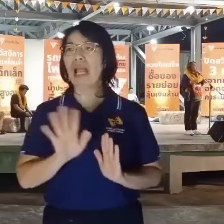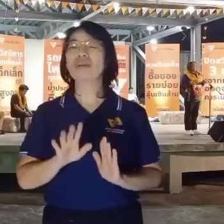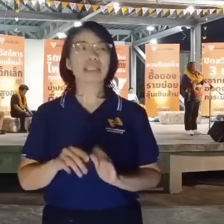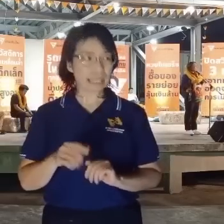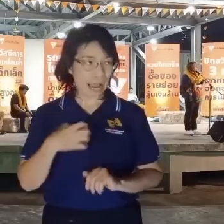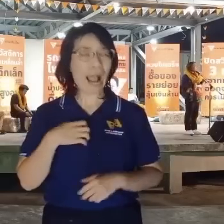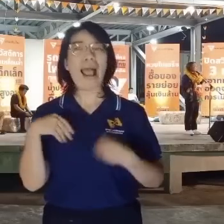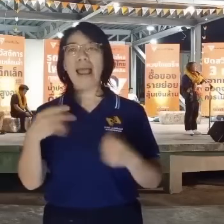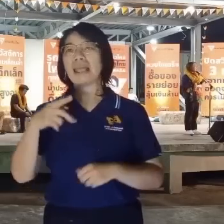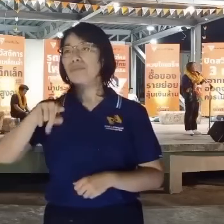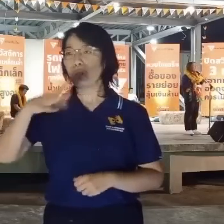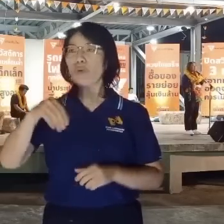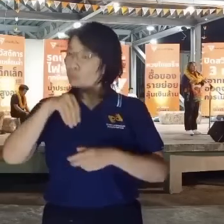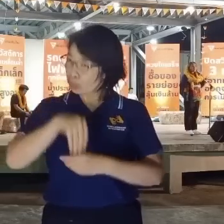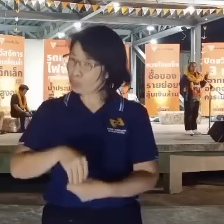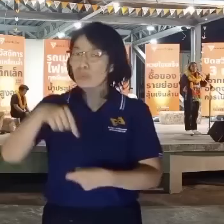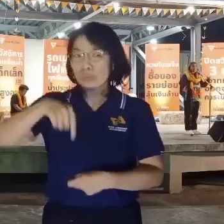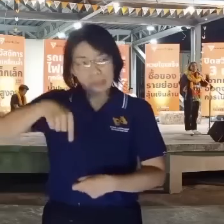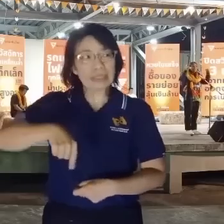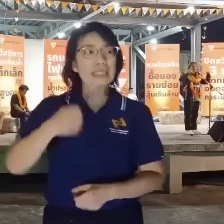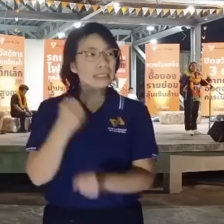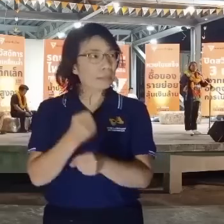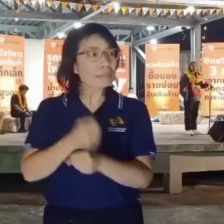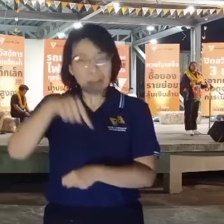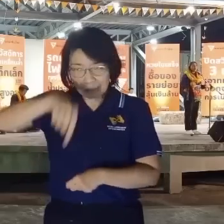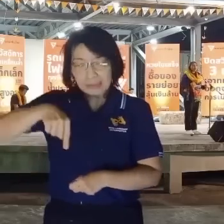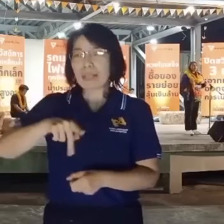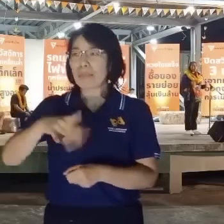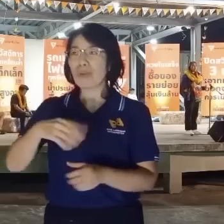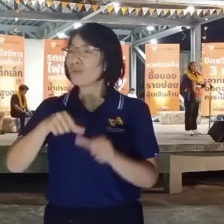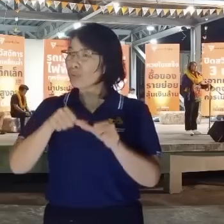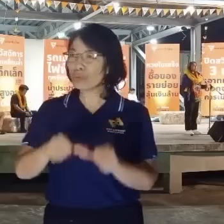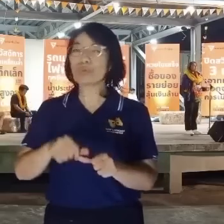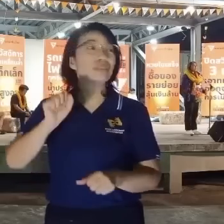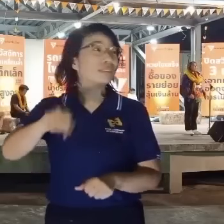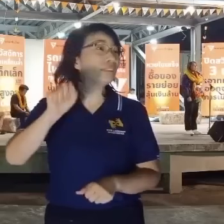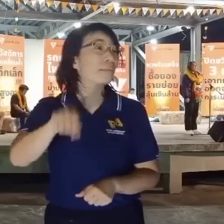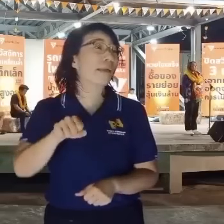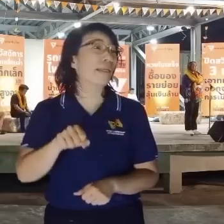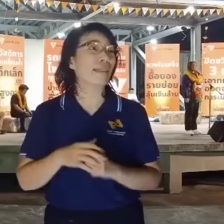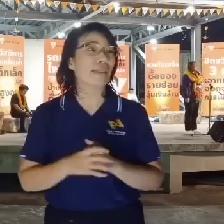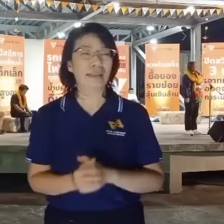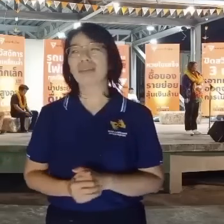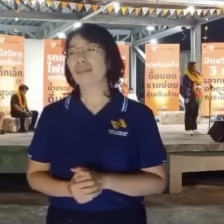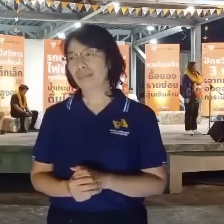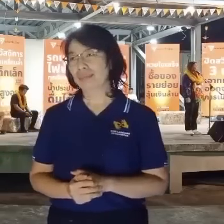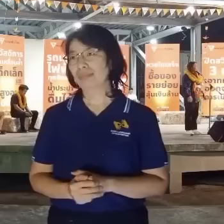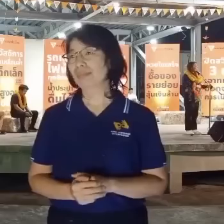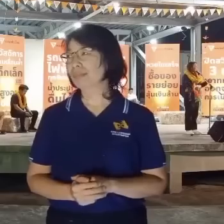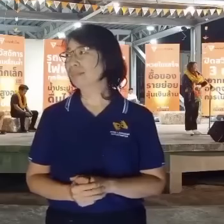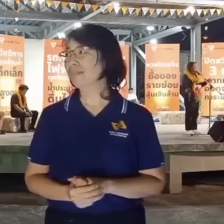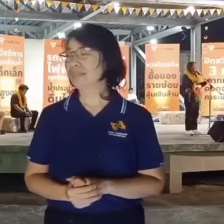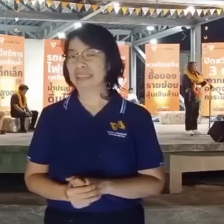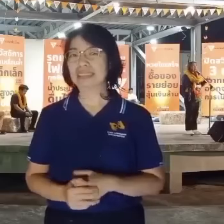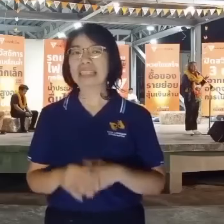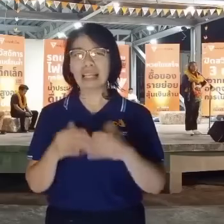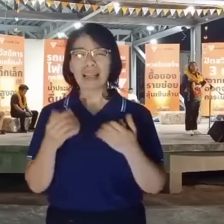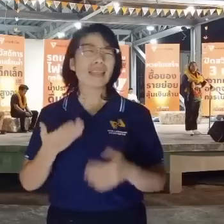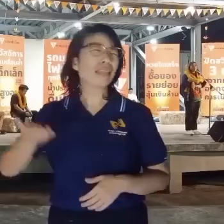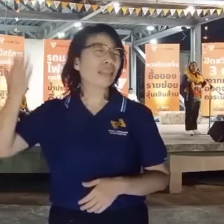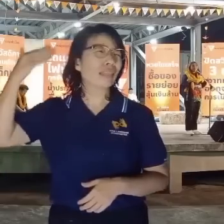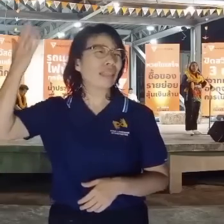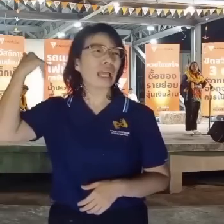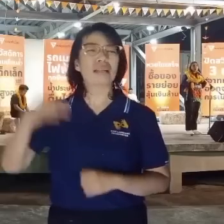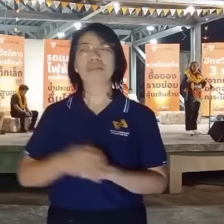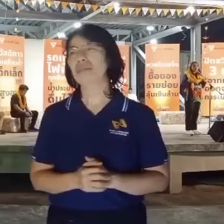ให้ลูกหลานชาวพิษโลกสามารถมีงานทำได้ที่พิษโลกแบบนี้ใช่ไม่ใช่แต่ที่ผ่านมาความเ